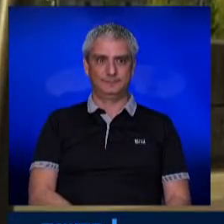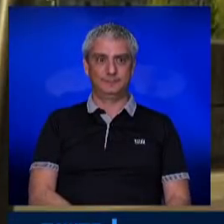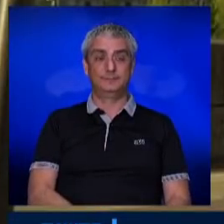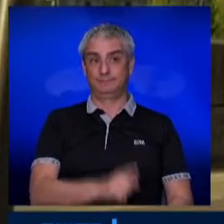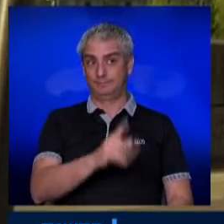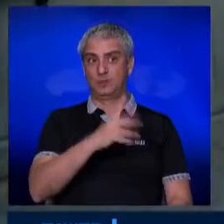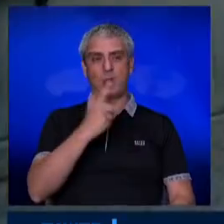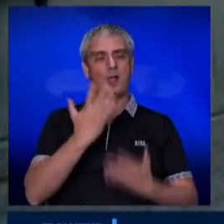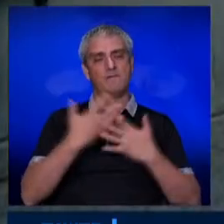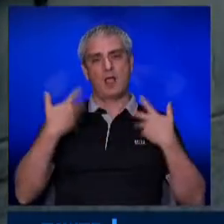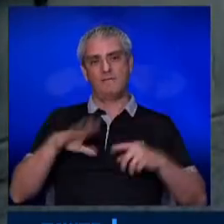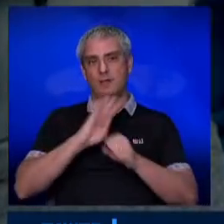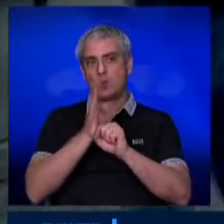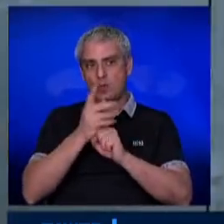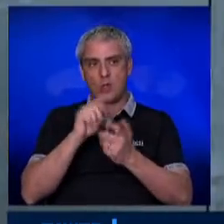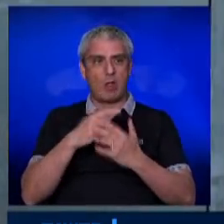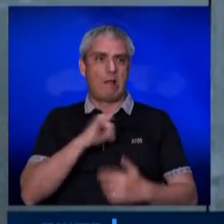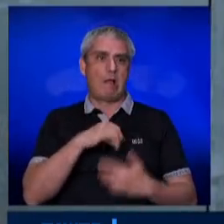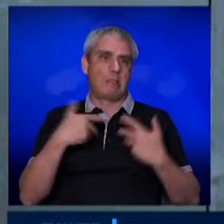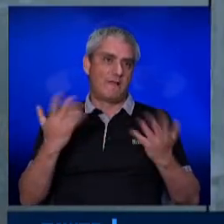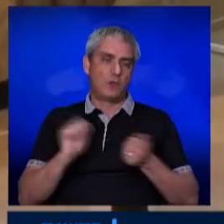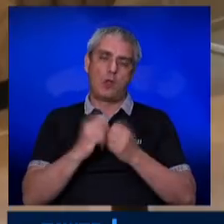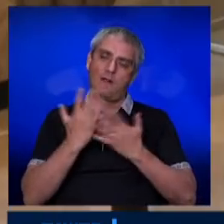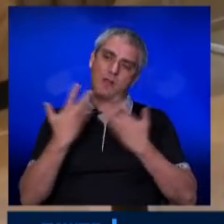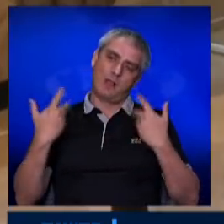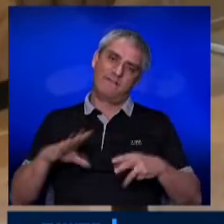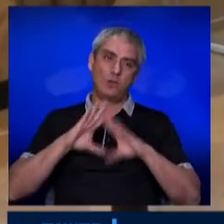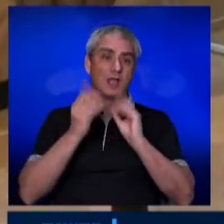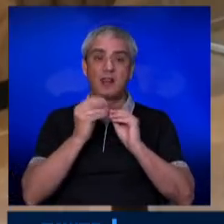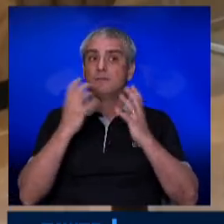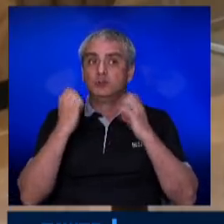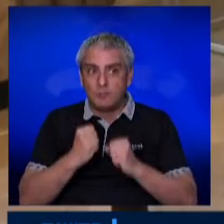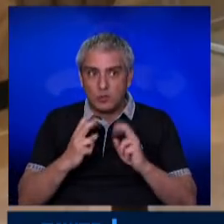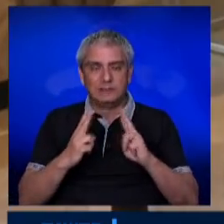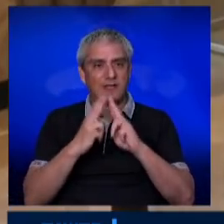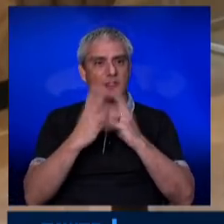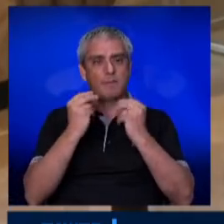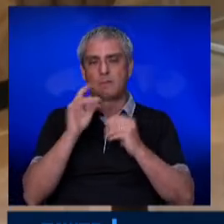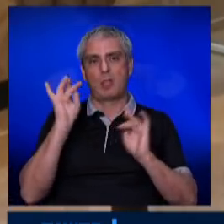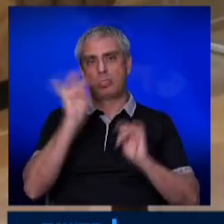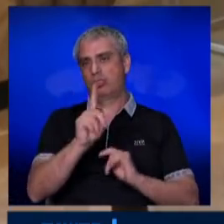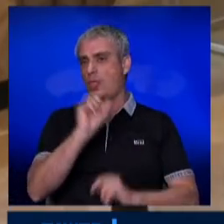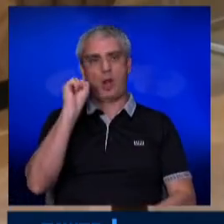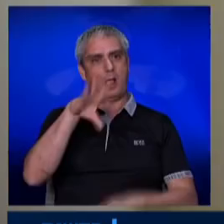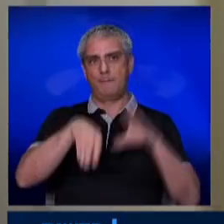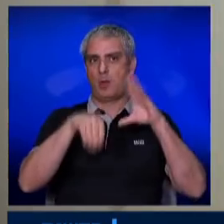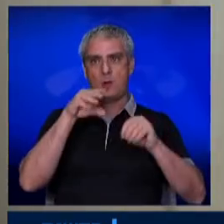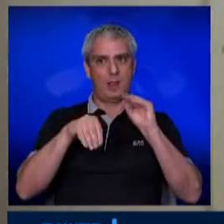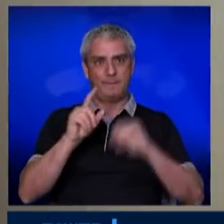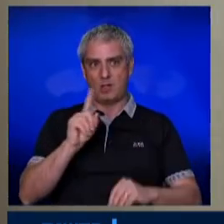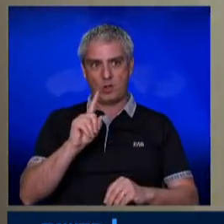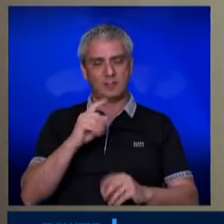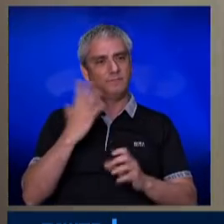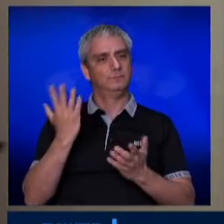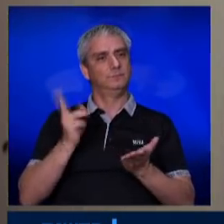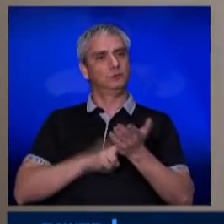זה אולי התשישות מהקורונה, אולי חוסר עניין ואולי עייפות כללית. מה שבטוח הוא שצרפתים רבים בחרו שלא להגיע היום לקלפיות ולממש